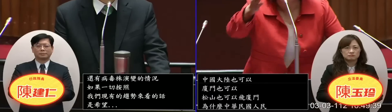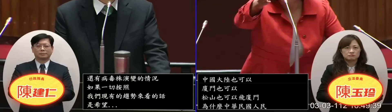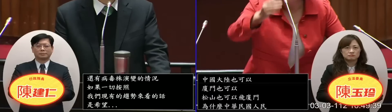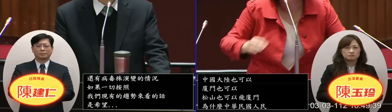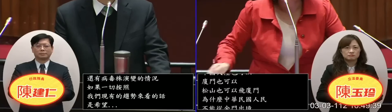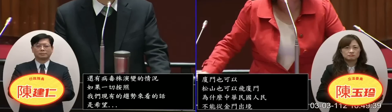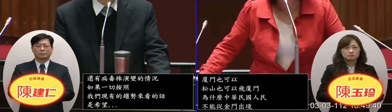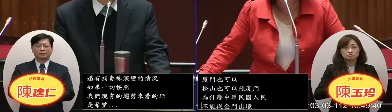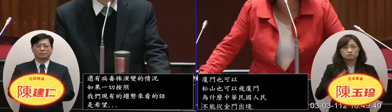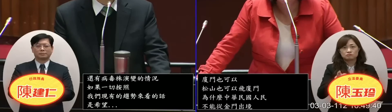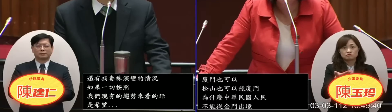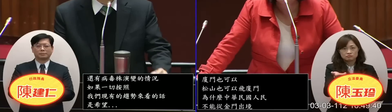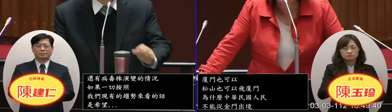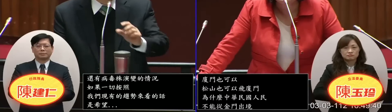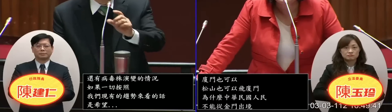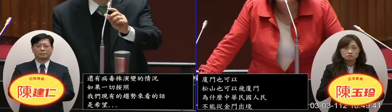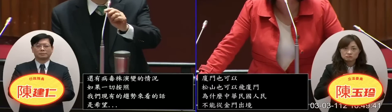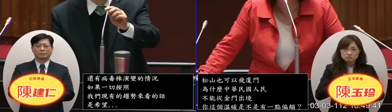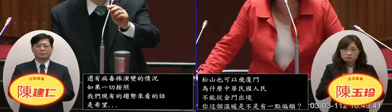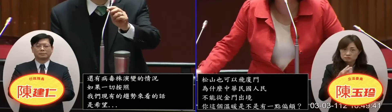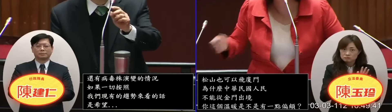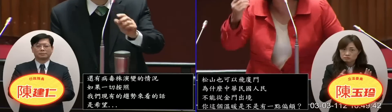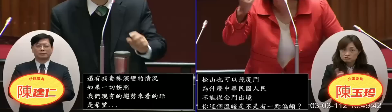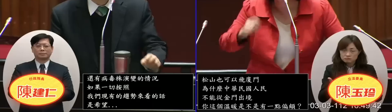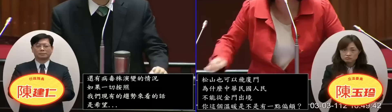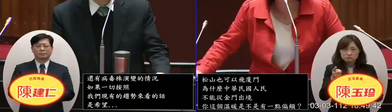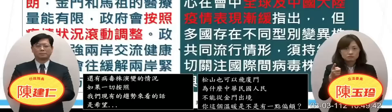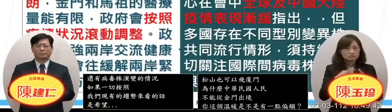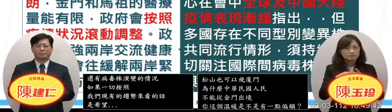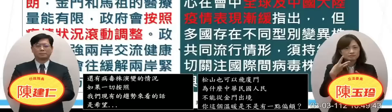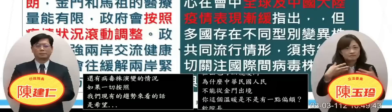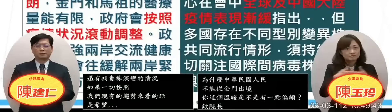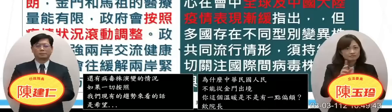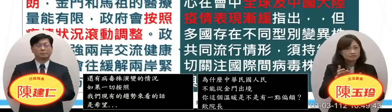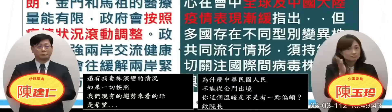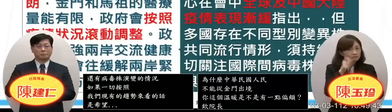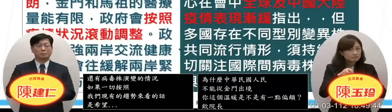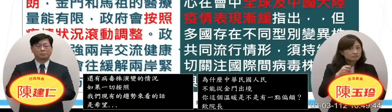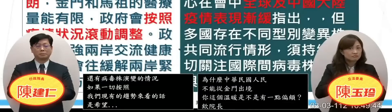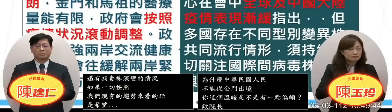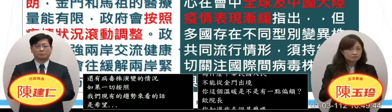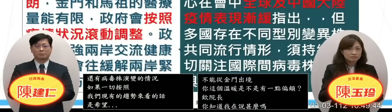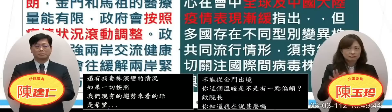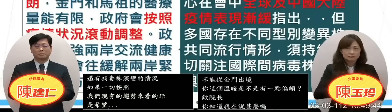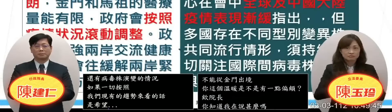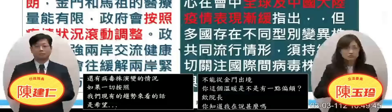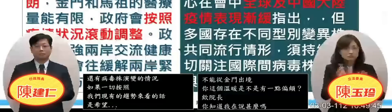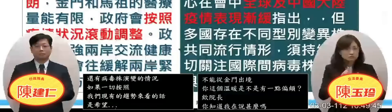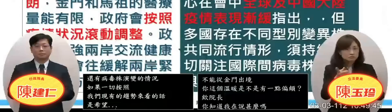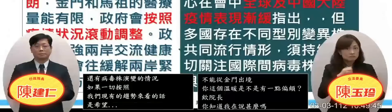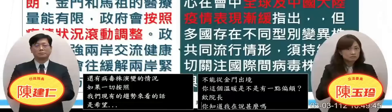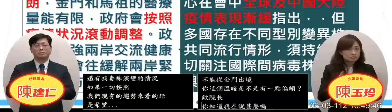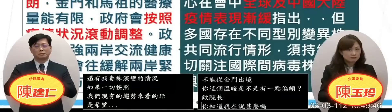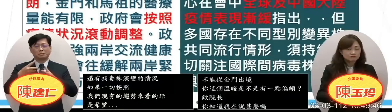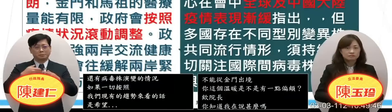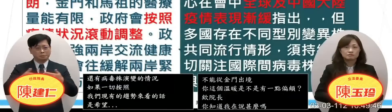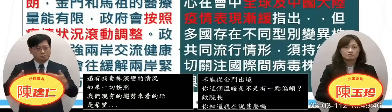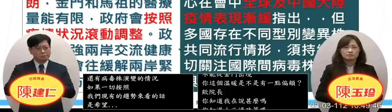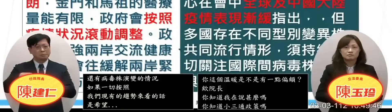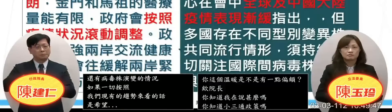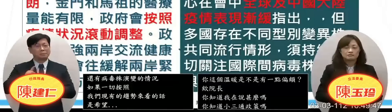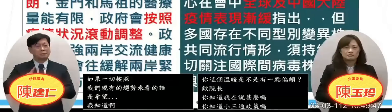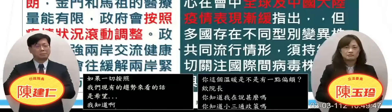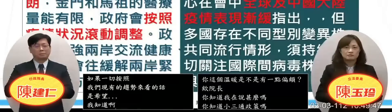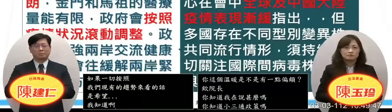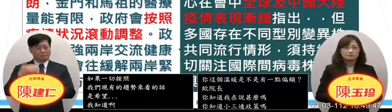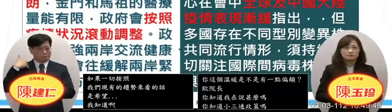哎，院长，你知道我在说什么吗？你知道小三通政策吗？ 我知道啊。 小三通政策现在是怎样？你知道吗？ 小三通政策啊，